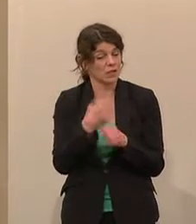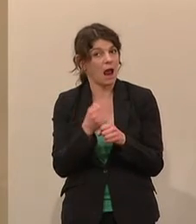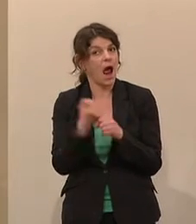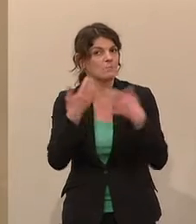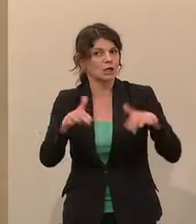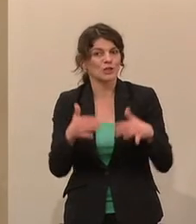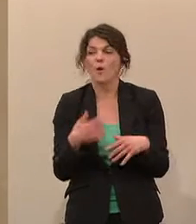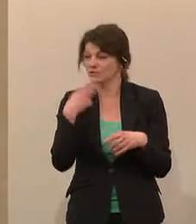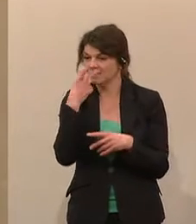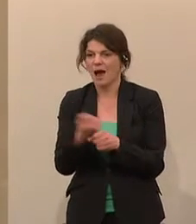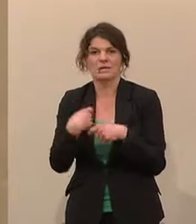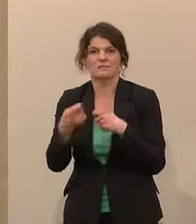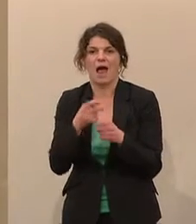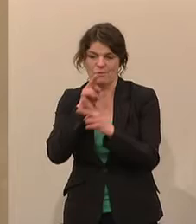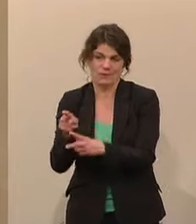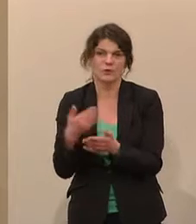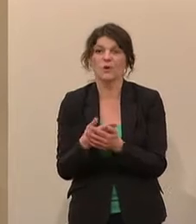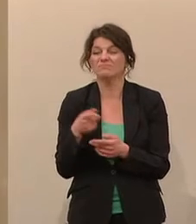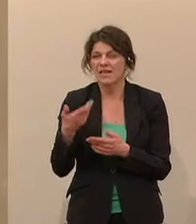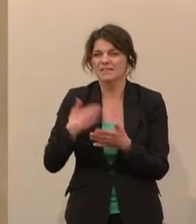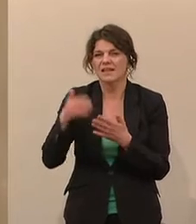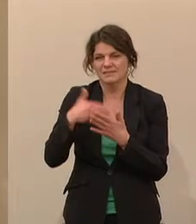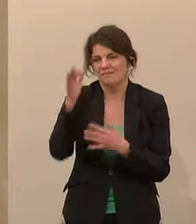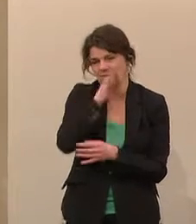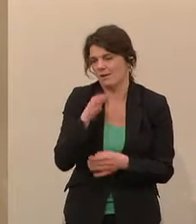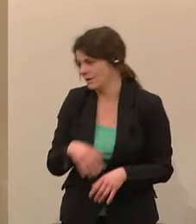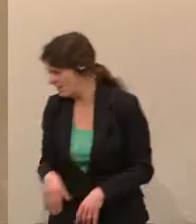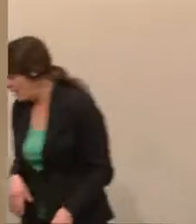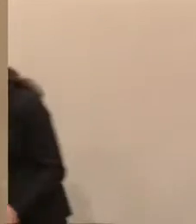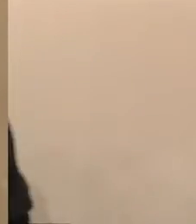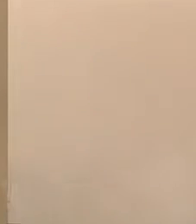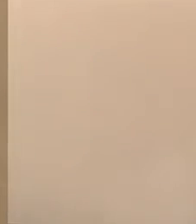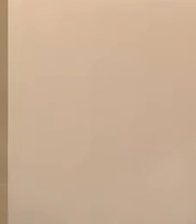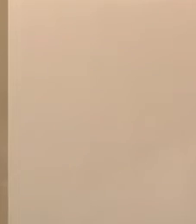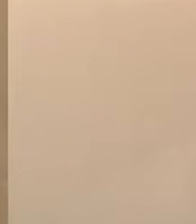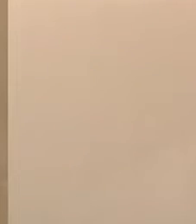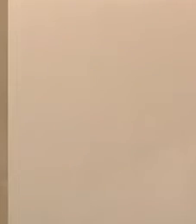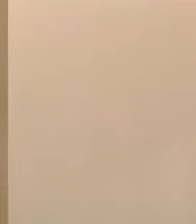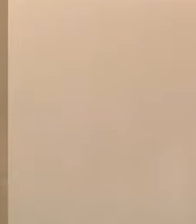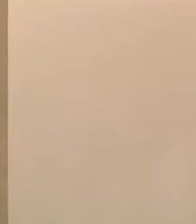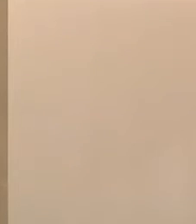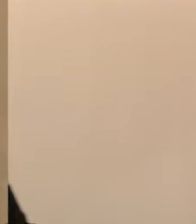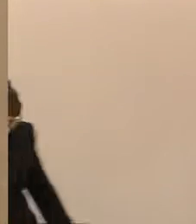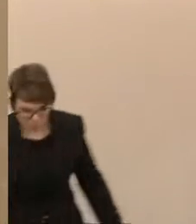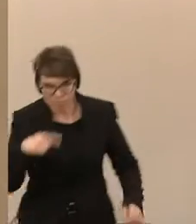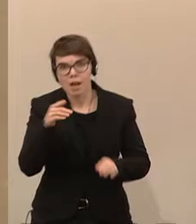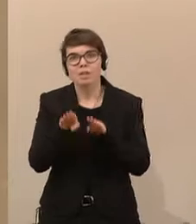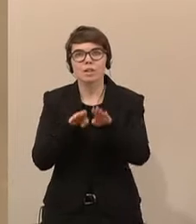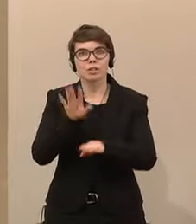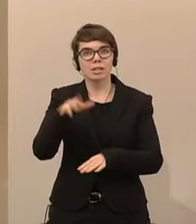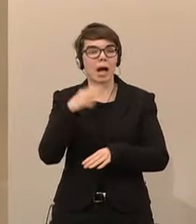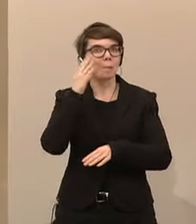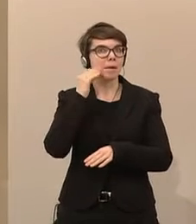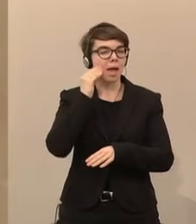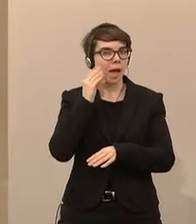am Arbeitsmarkt finden. Und das ist sehr, sehr bedauerlich. Der nächste Schritt ist, dass es ab Herbst